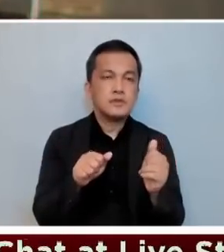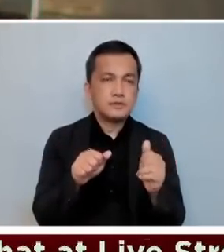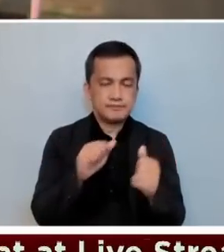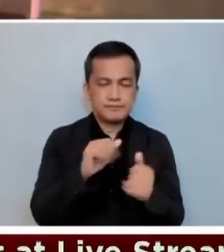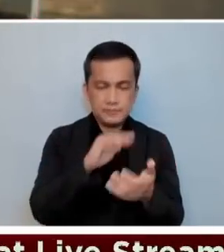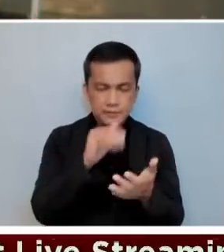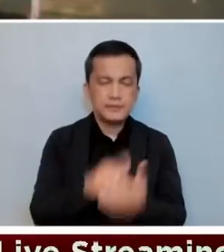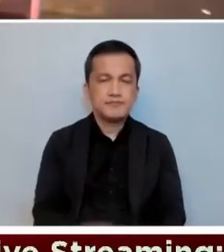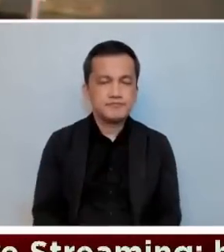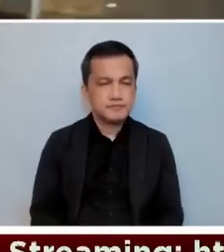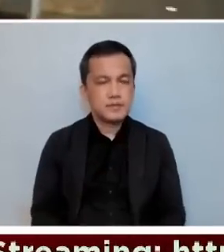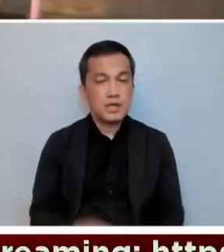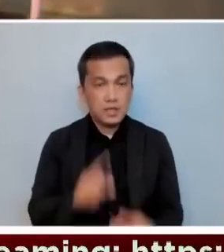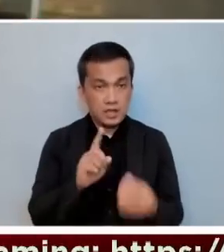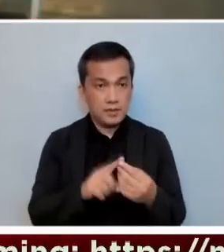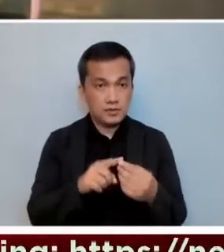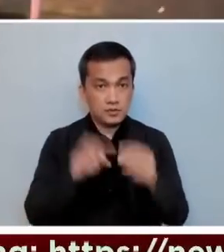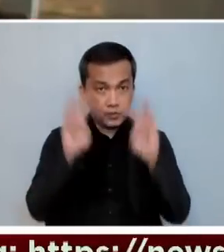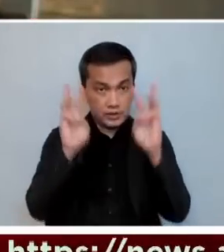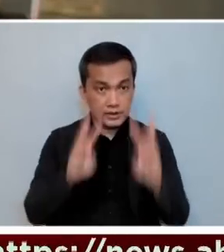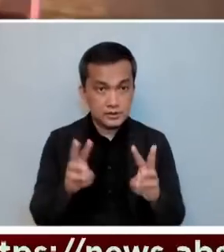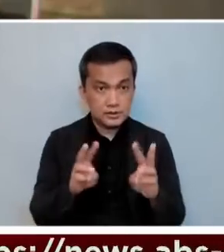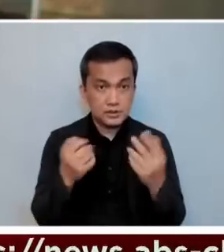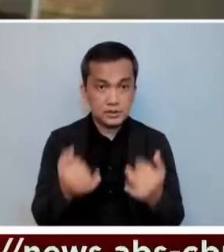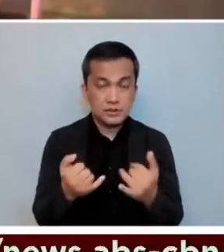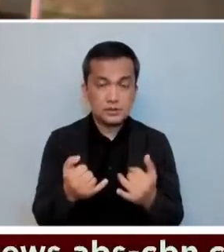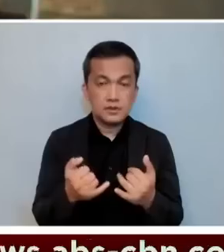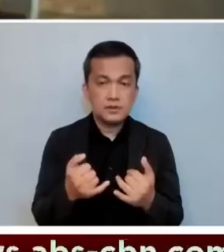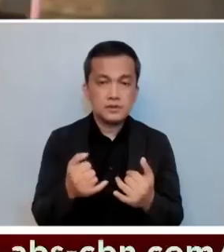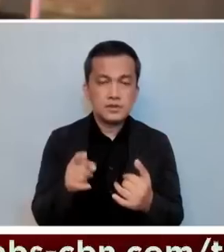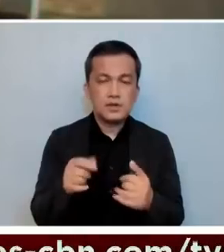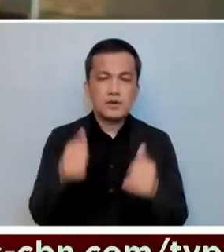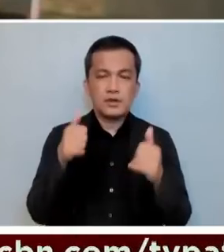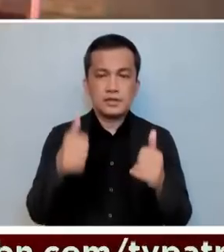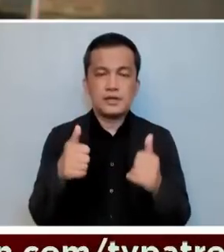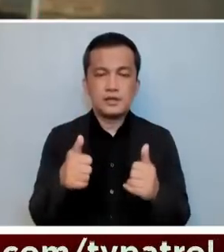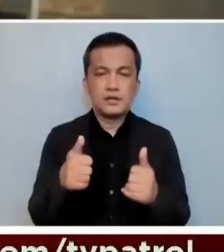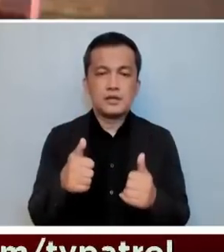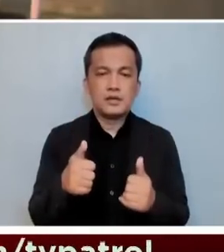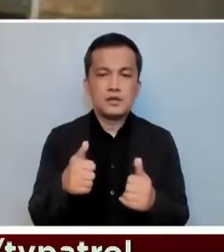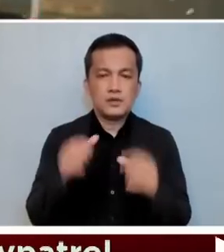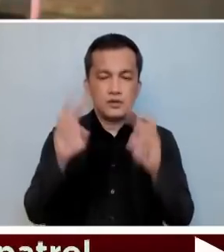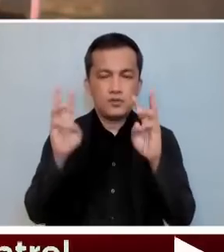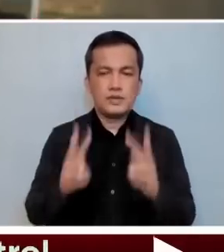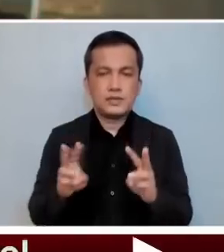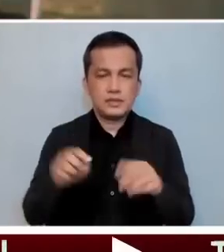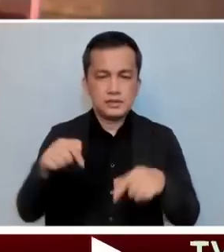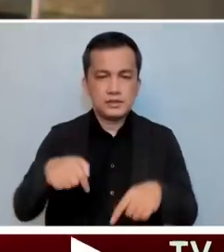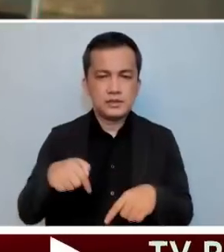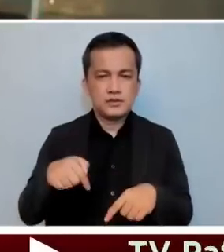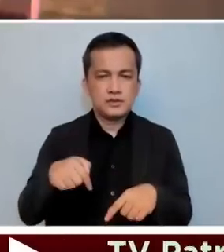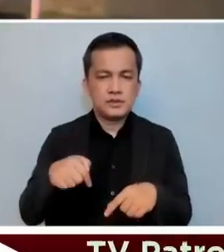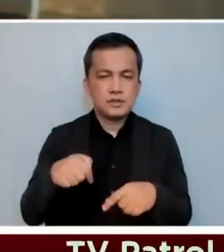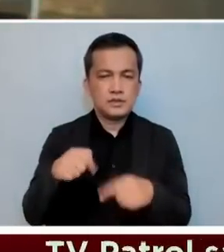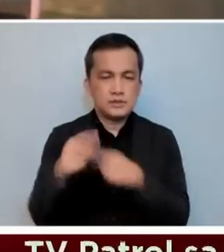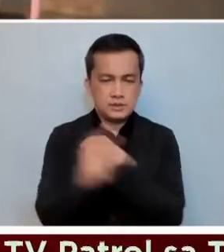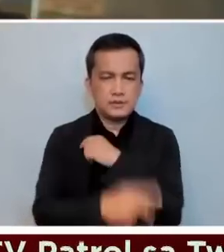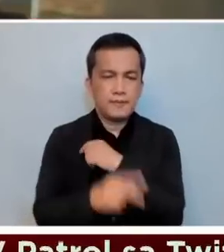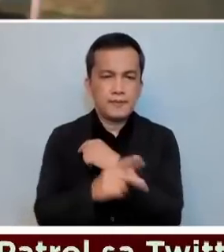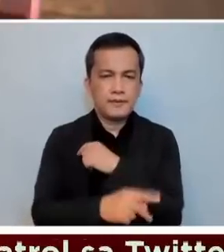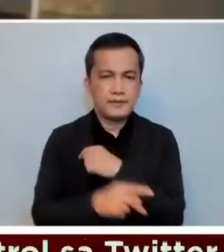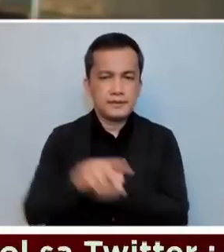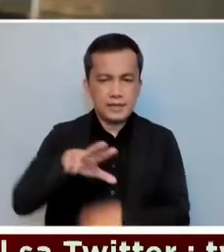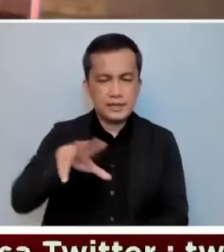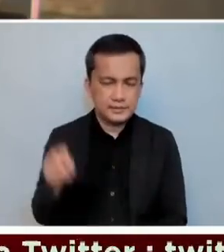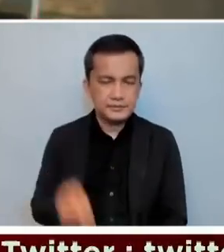na. Well, tungkol naman sa panahon, sa mga oras na ito, Alvin, ay maganda na ang panahon dito sa lalawigan ng